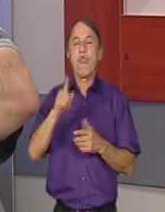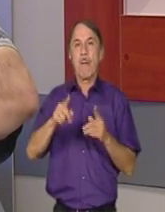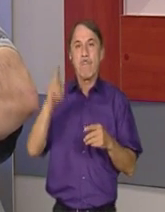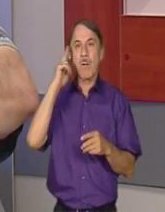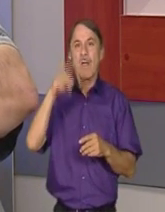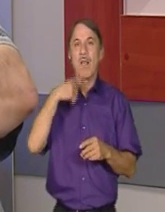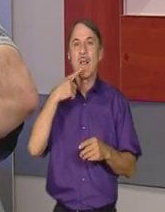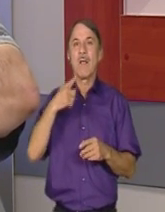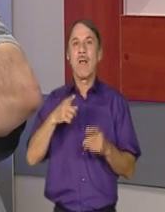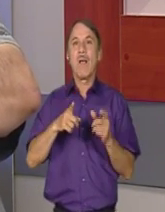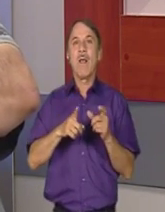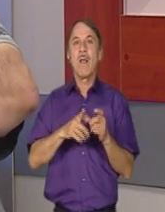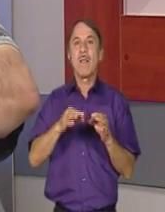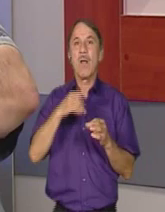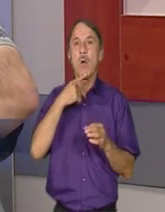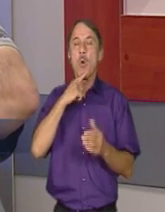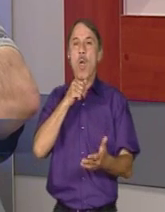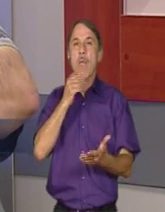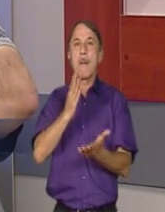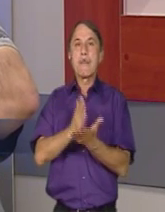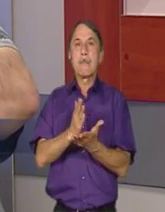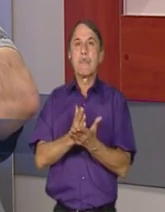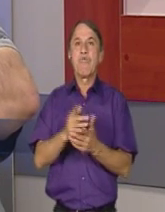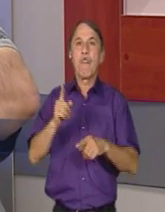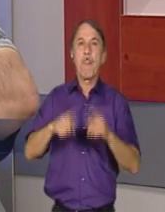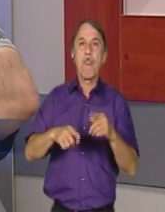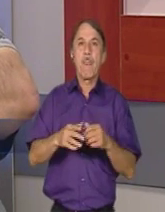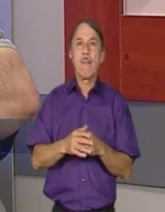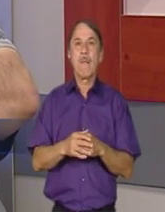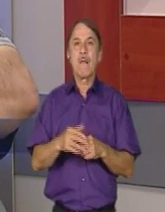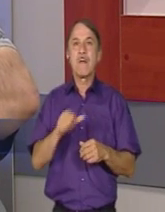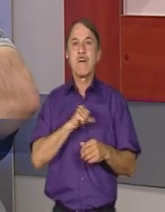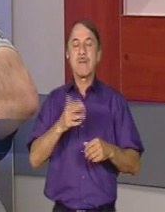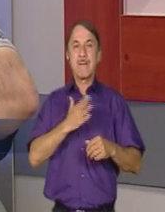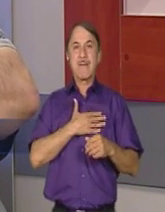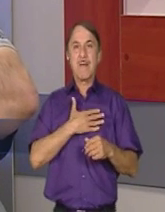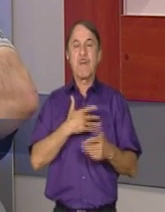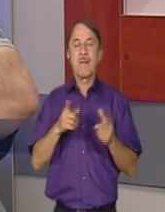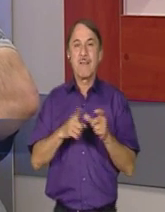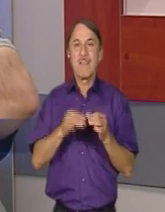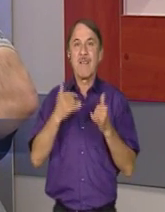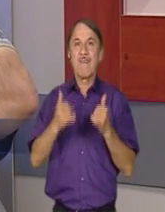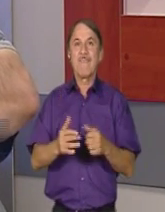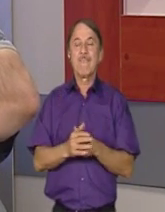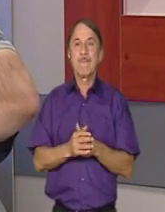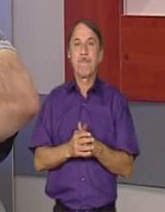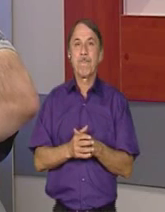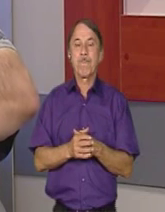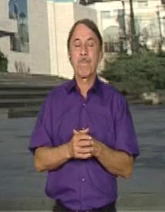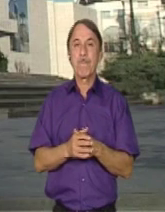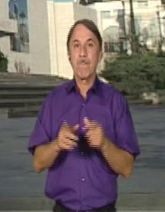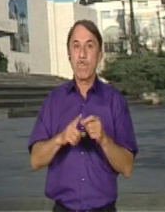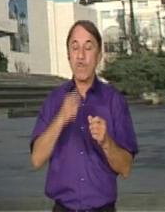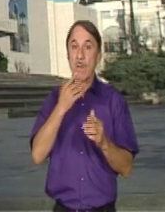će nam doneti posle Exit, jer stvarno mislim da je Carmina Burana onako nešto što je samo po sebi u muzičkom smislu